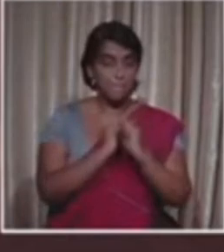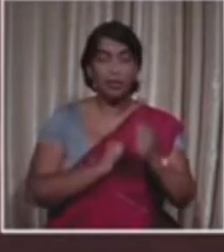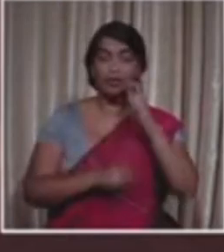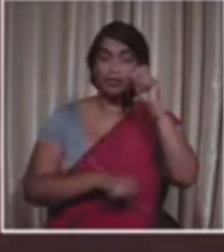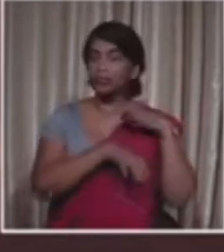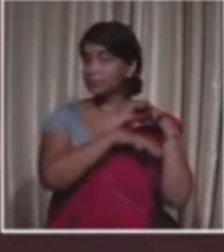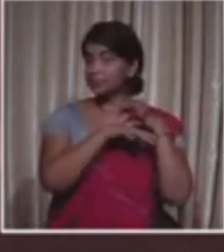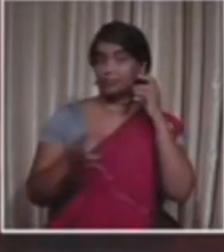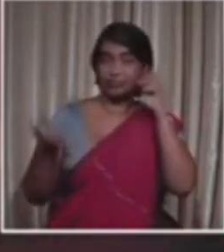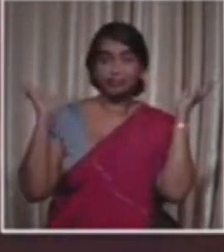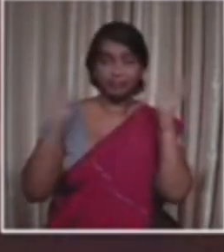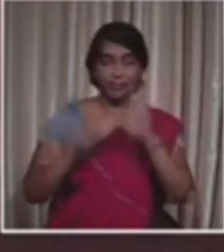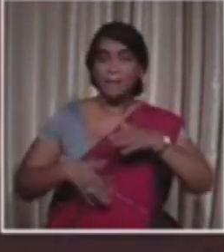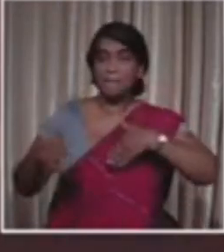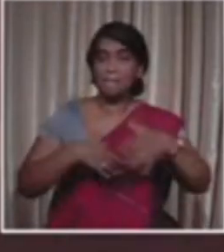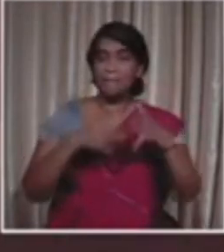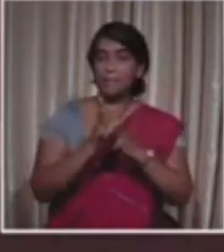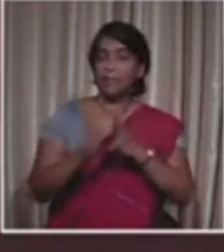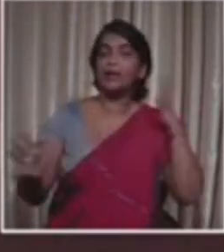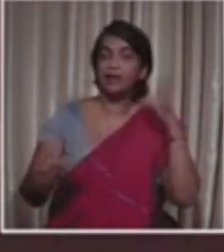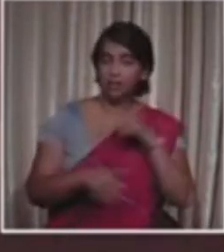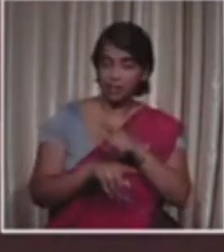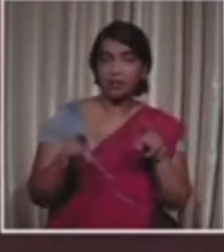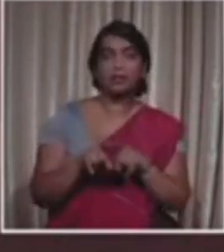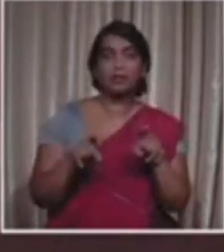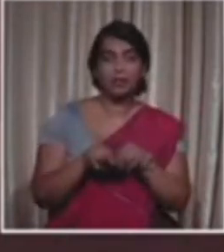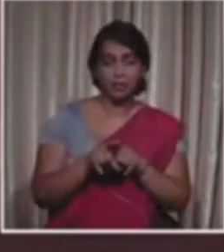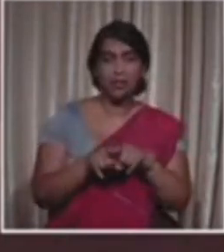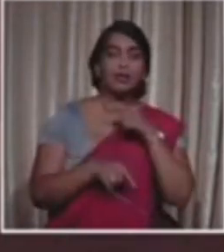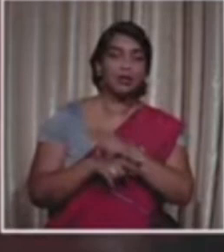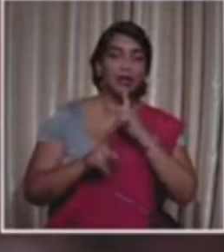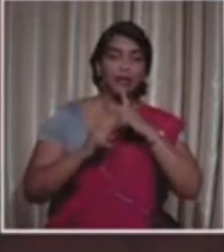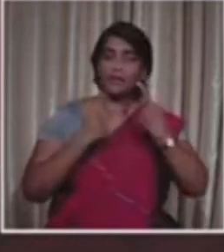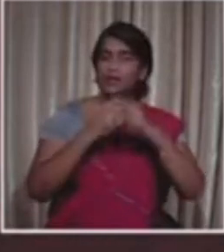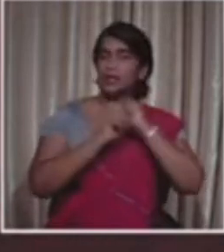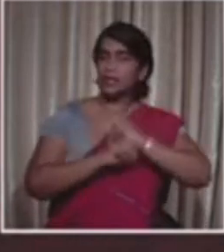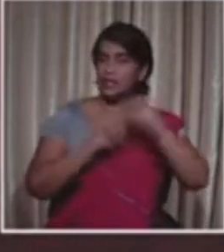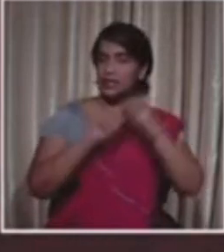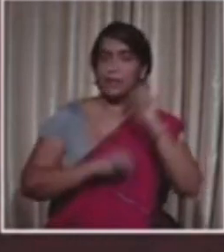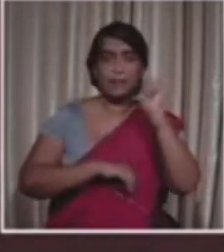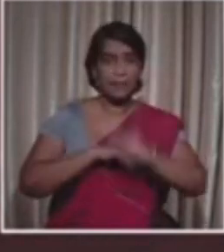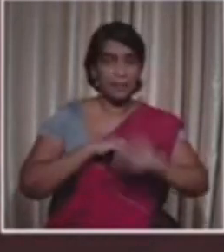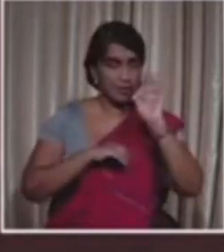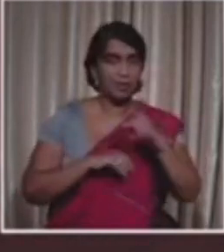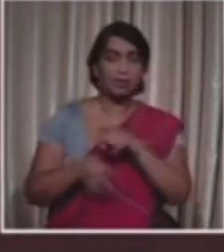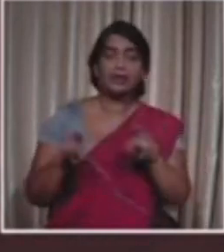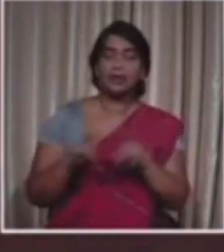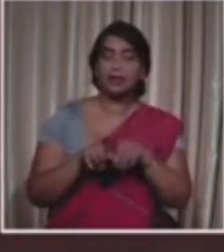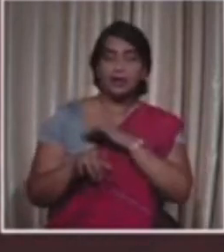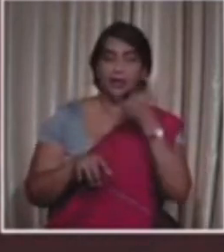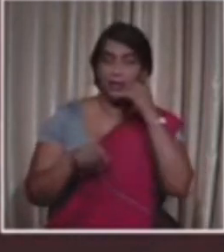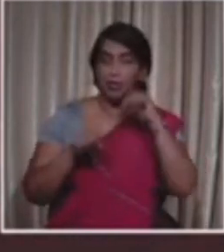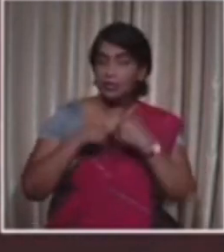ජනතාව ගෙන්වා වෙළපාලියක් ගියා රටේ විවිධ තැන්වල තිබෙන උද්ඝෝෂණ සංවිධානය කිරීමට සමගි ජන බලවේගයට